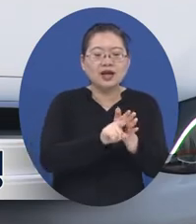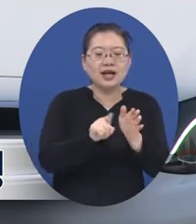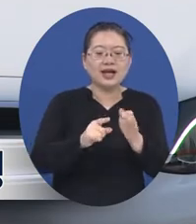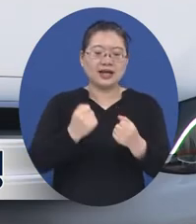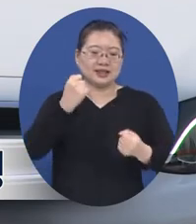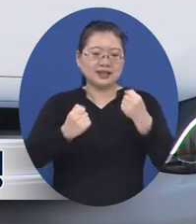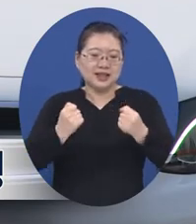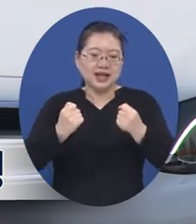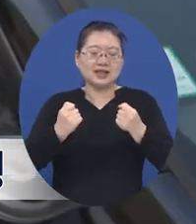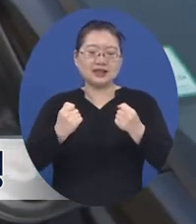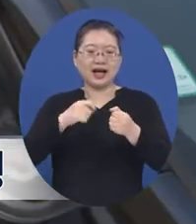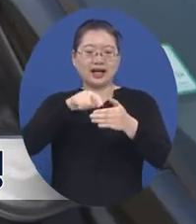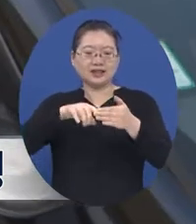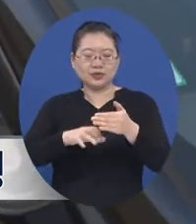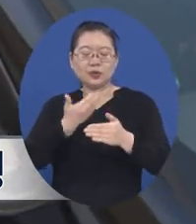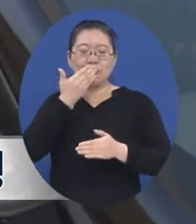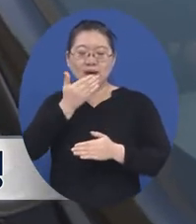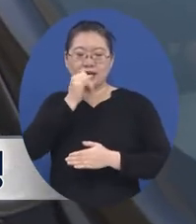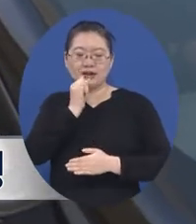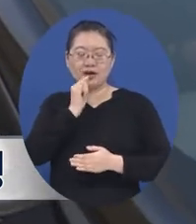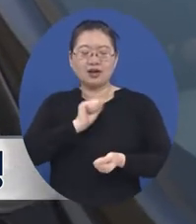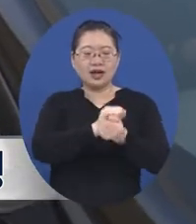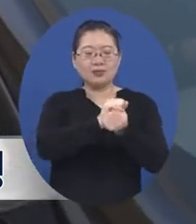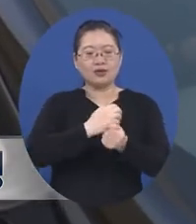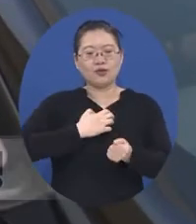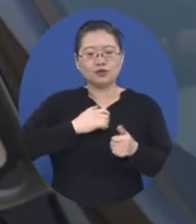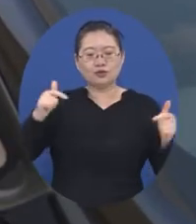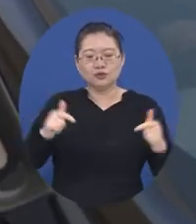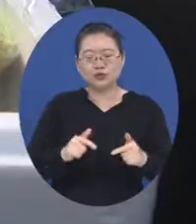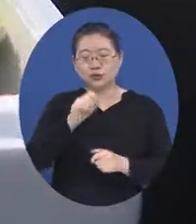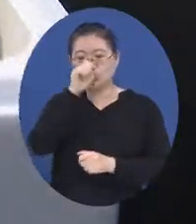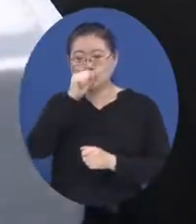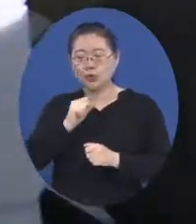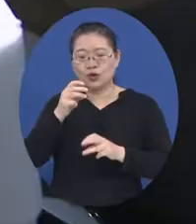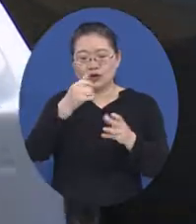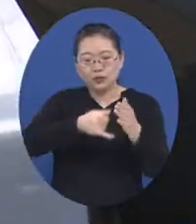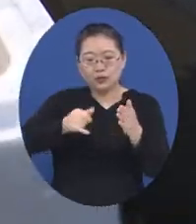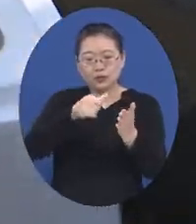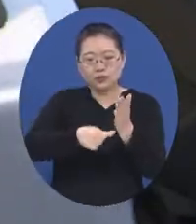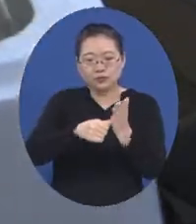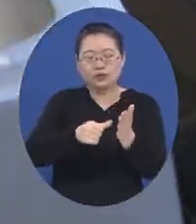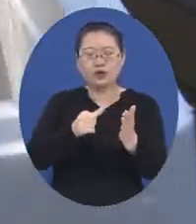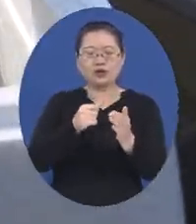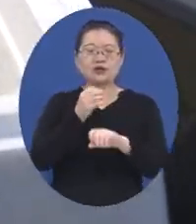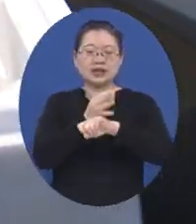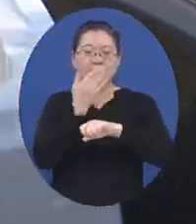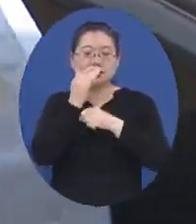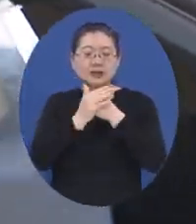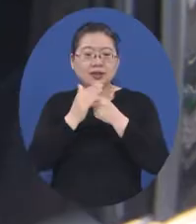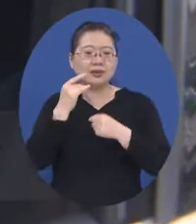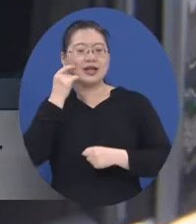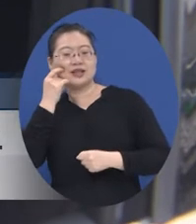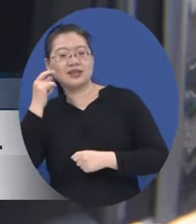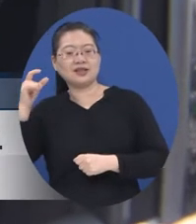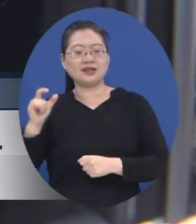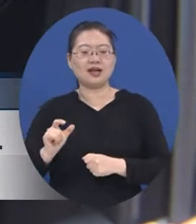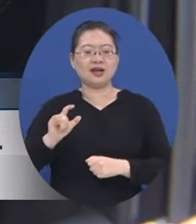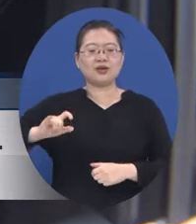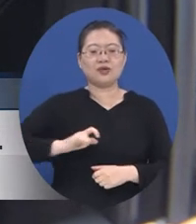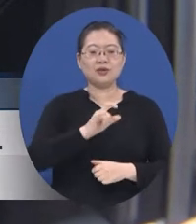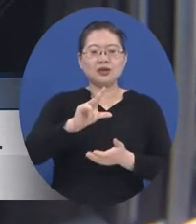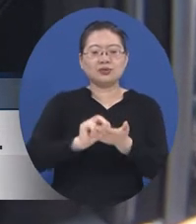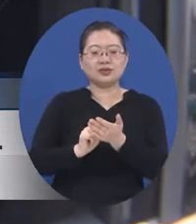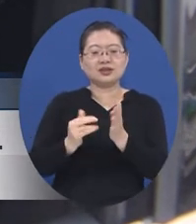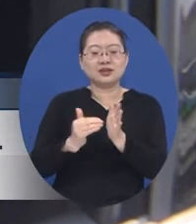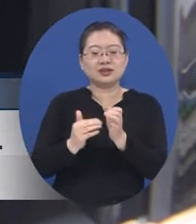방식으로 진행됐습니다. 감염 걱정은 줄이고 질 좋은 농산물을 저렴하게 구매할 수 있어 인기입니다. 코로나